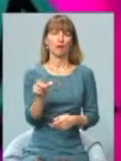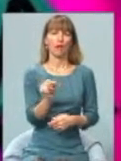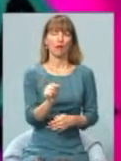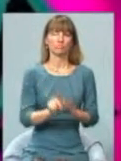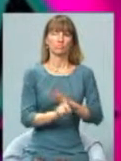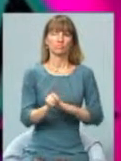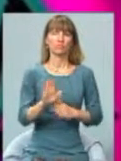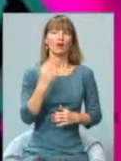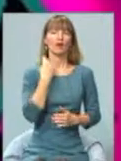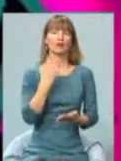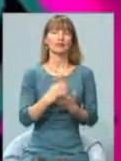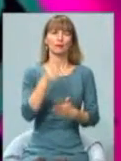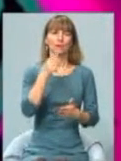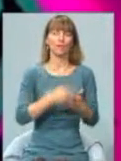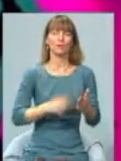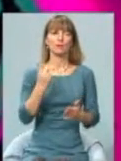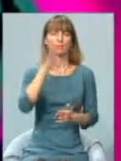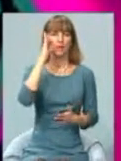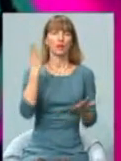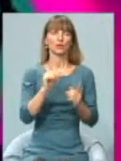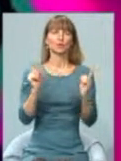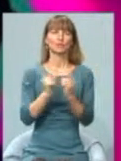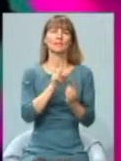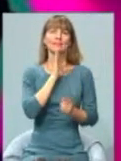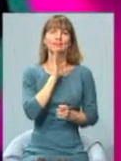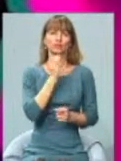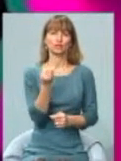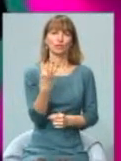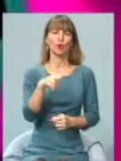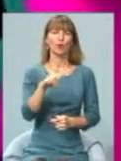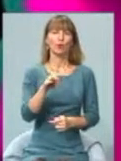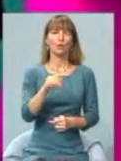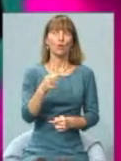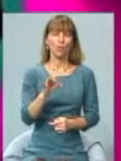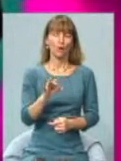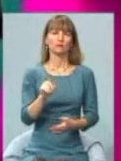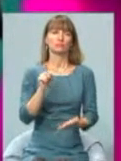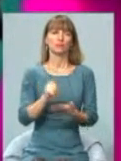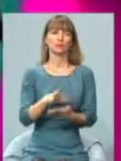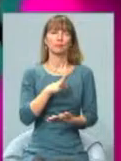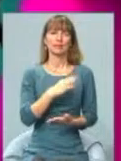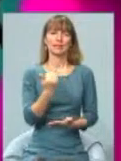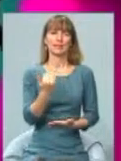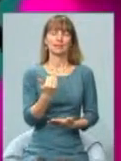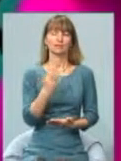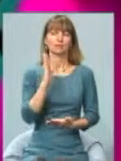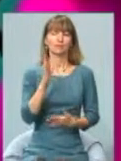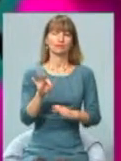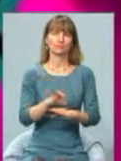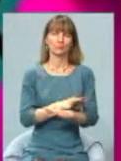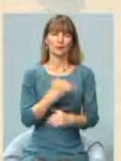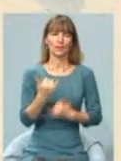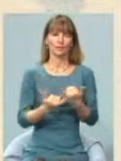Англії існувало повір'я, що перший хлопець, якого зустріне дівчина 14 лютого, повинен Плен був стати її Валентином, тобто